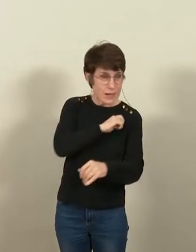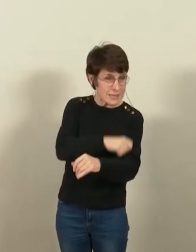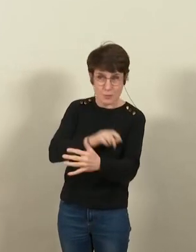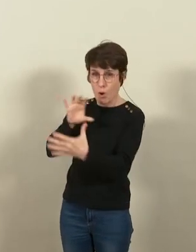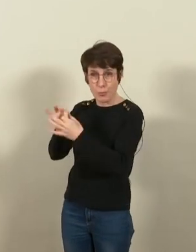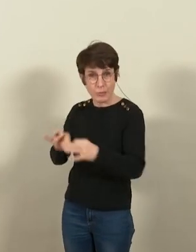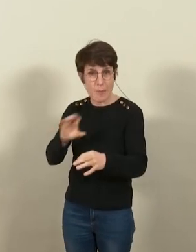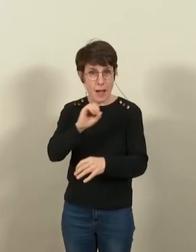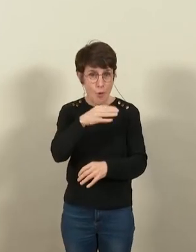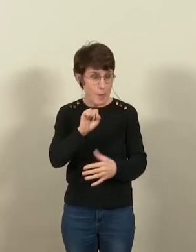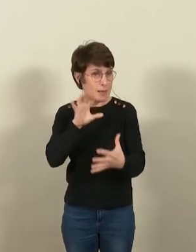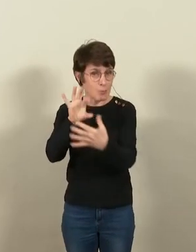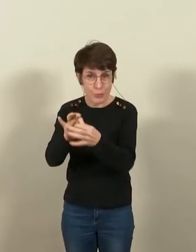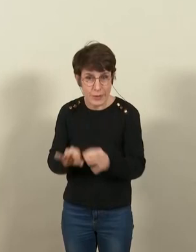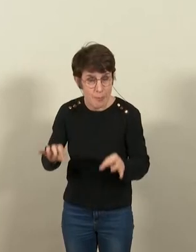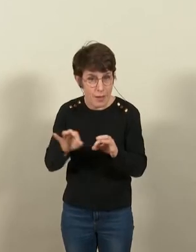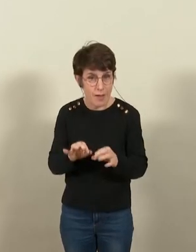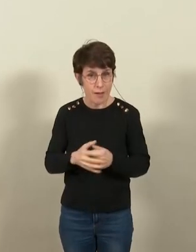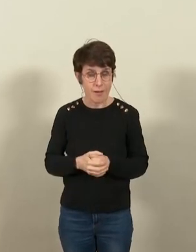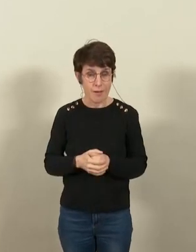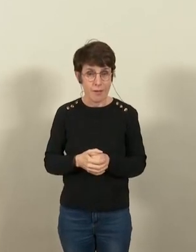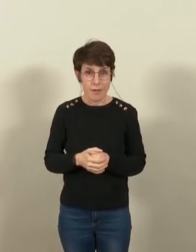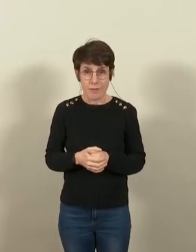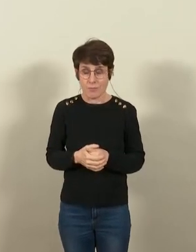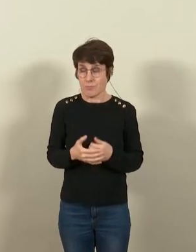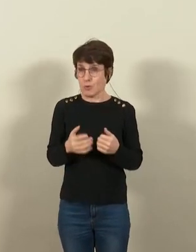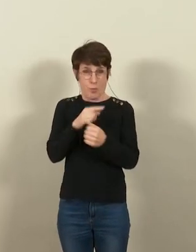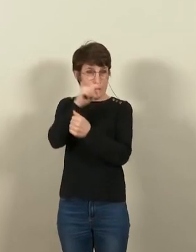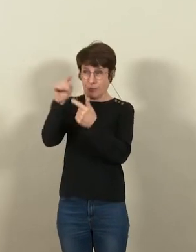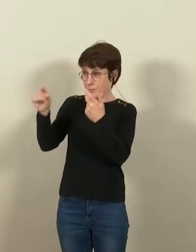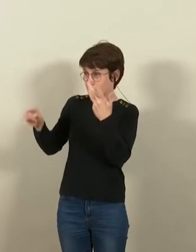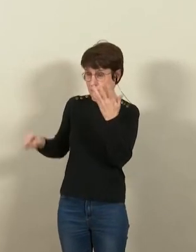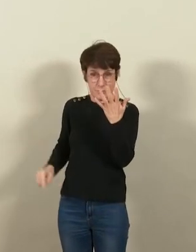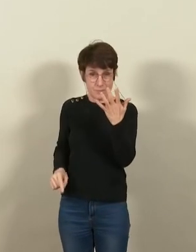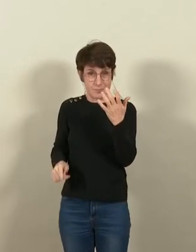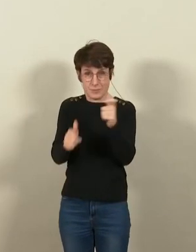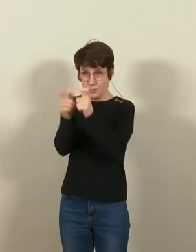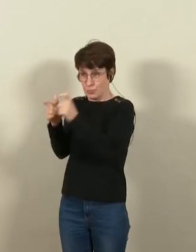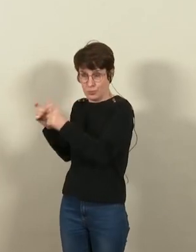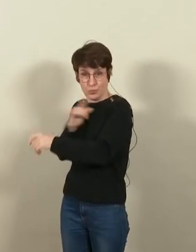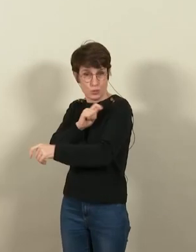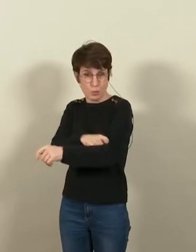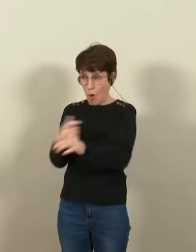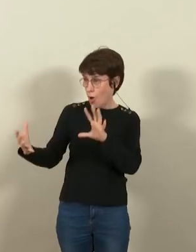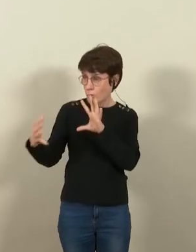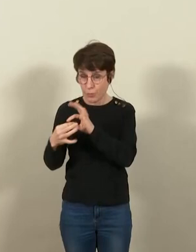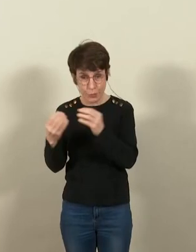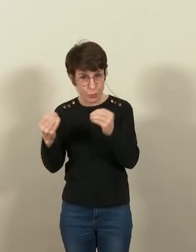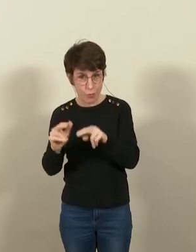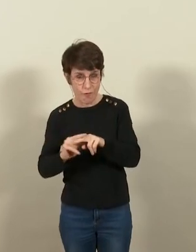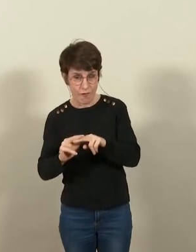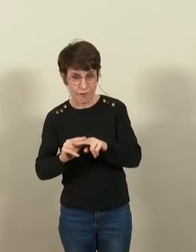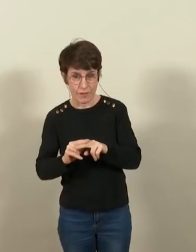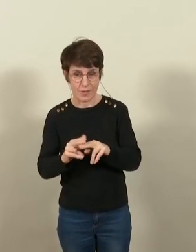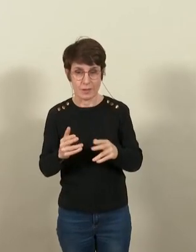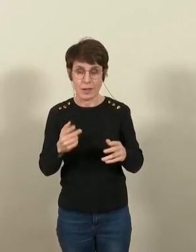l'OMS et absence totale avec un ensemble de d'organismes je dis bien d'organismes du sport et je pense que là-dessus